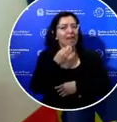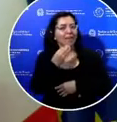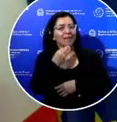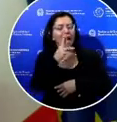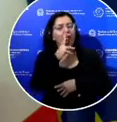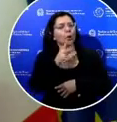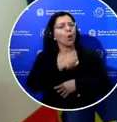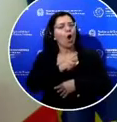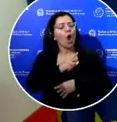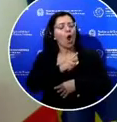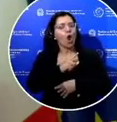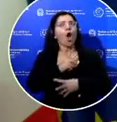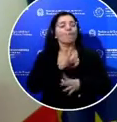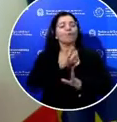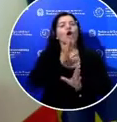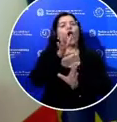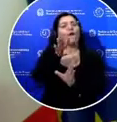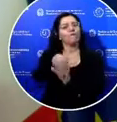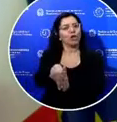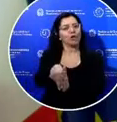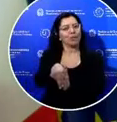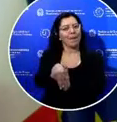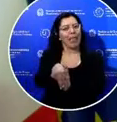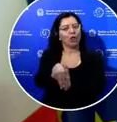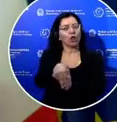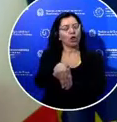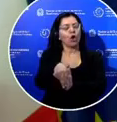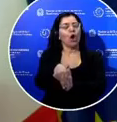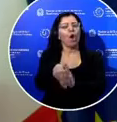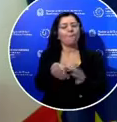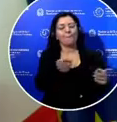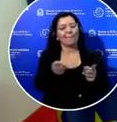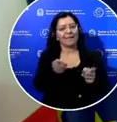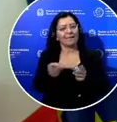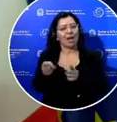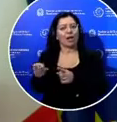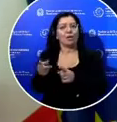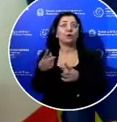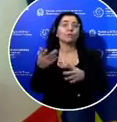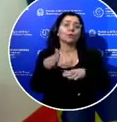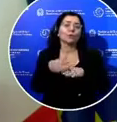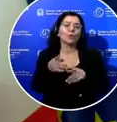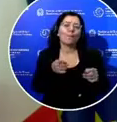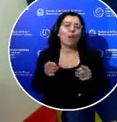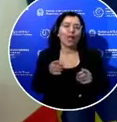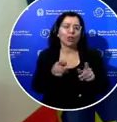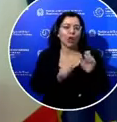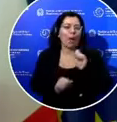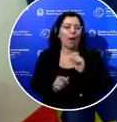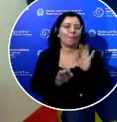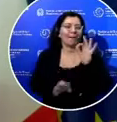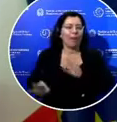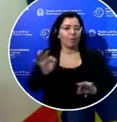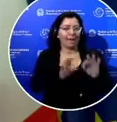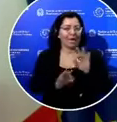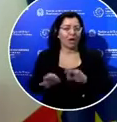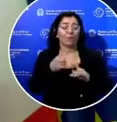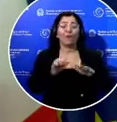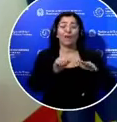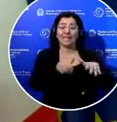di un coinvolgimento in alcuni passaggi dei lavori preparatori, in particolare al sesto tavolo, quello dei prodotti di